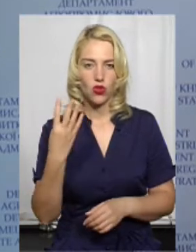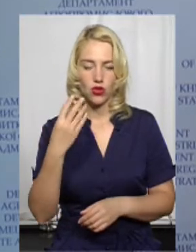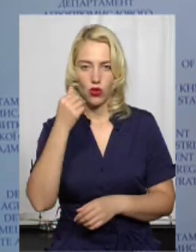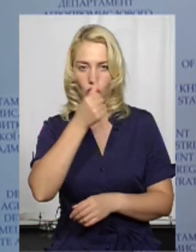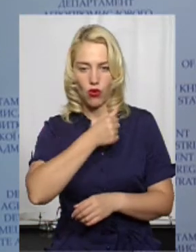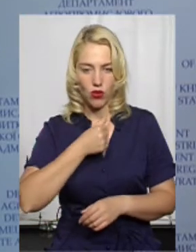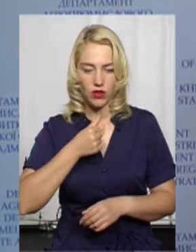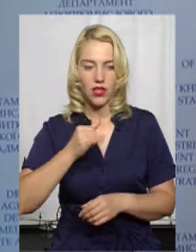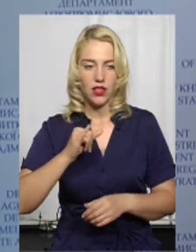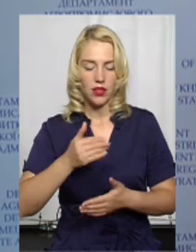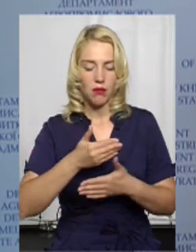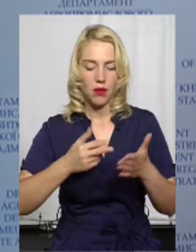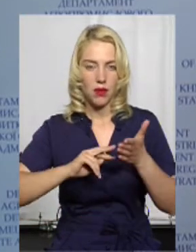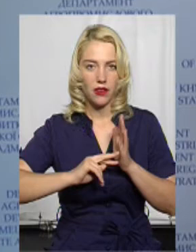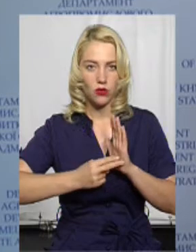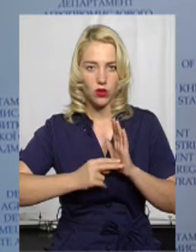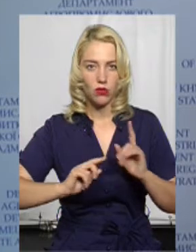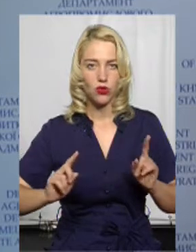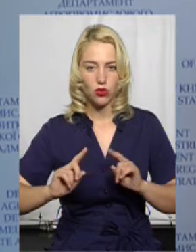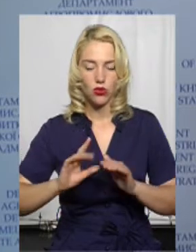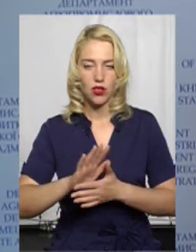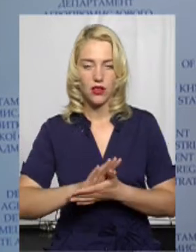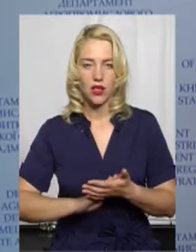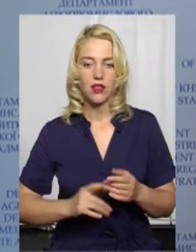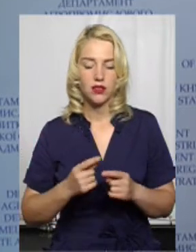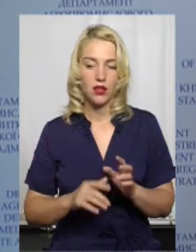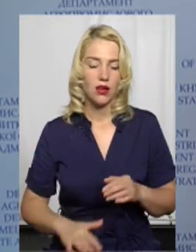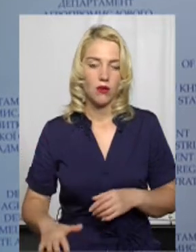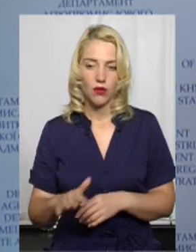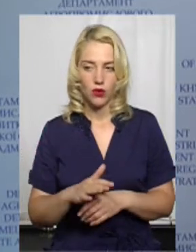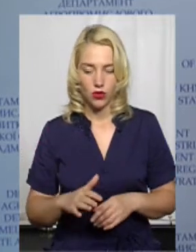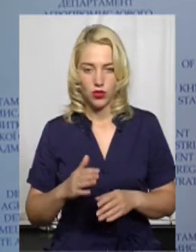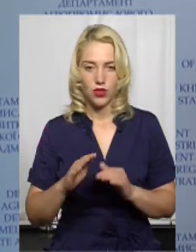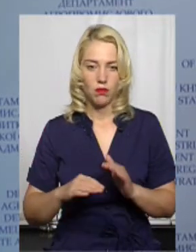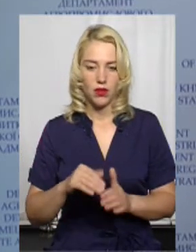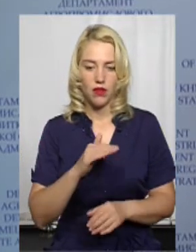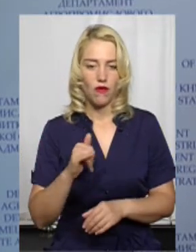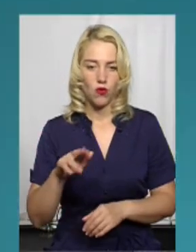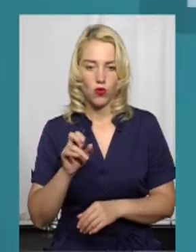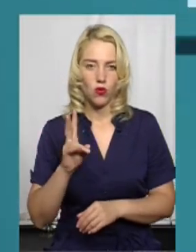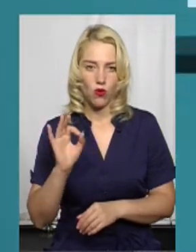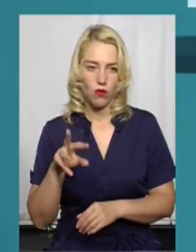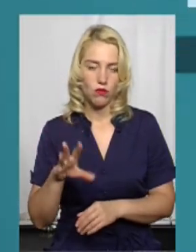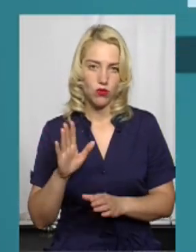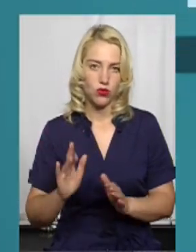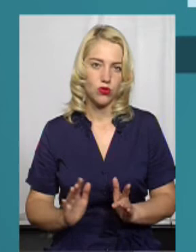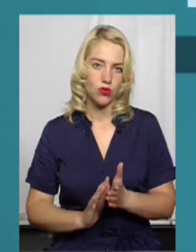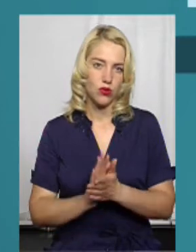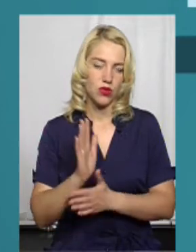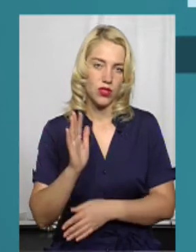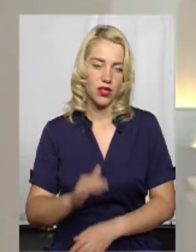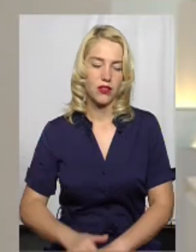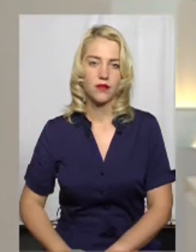І ми плануємо, що і надалі ці площі під фундуком будуть зростати.